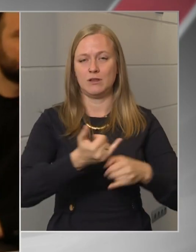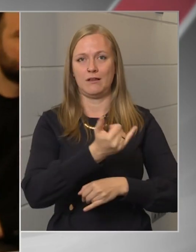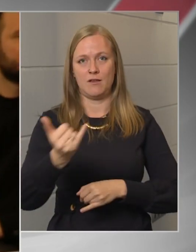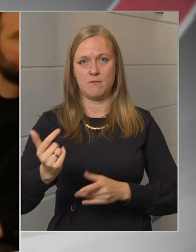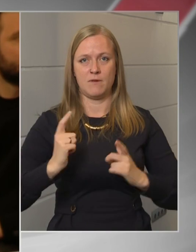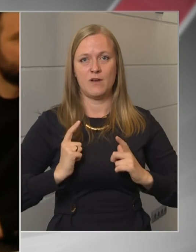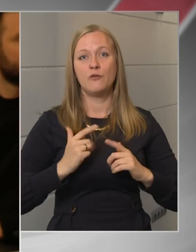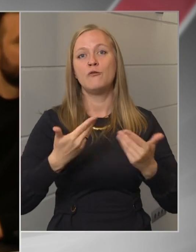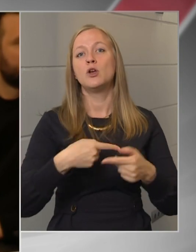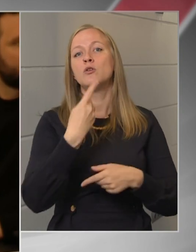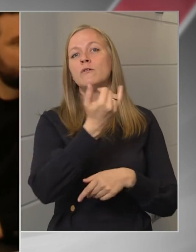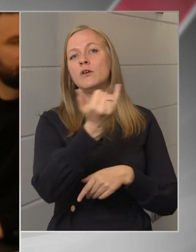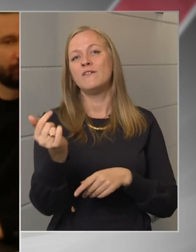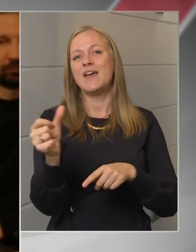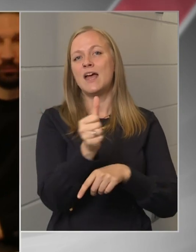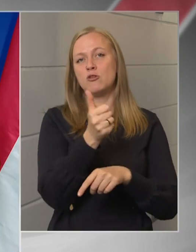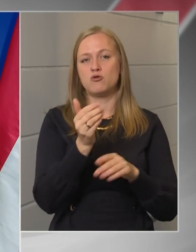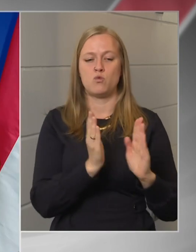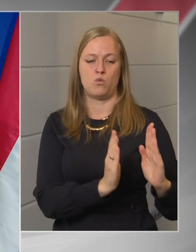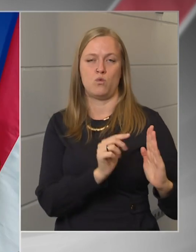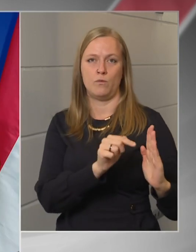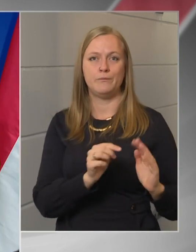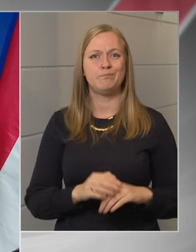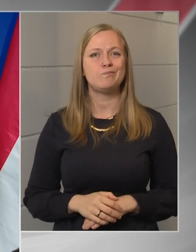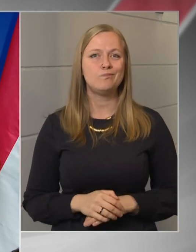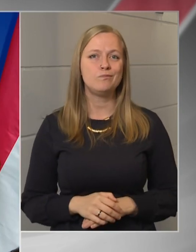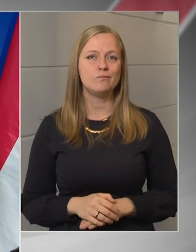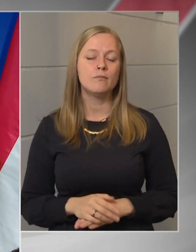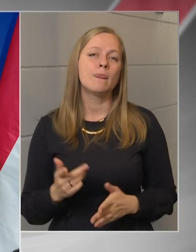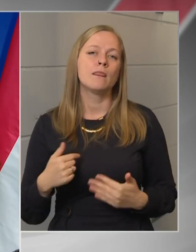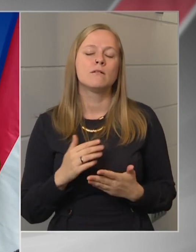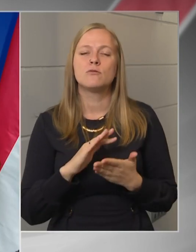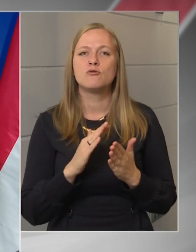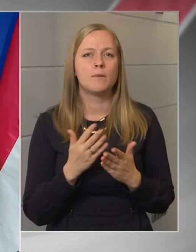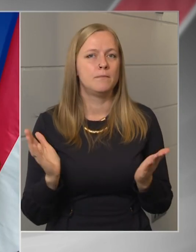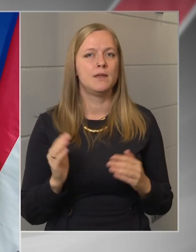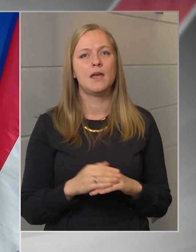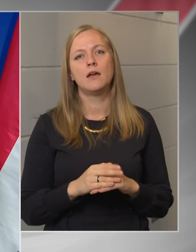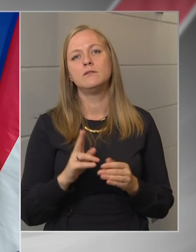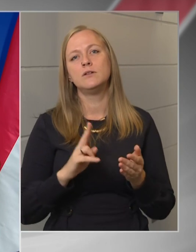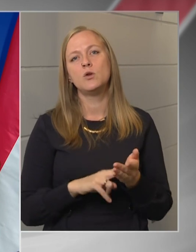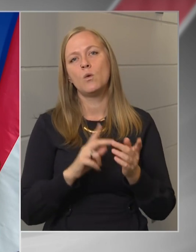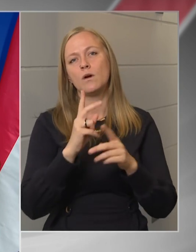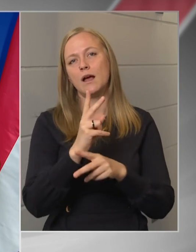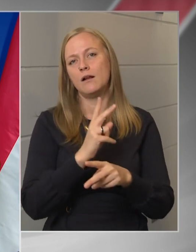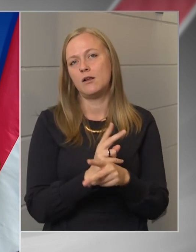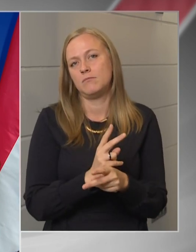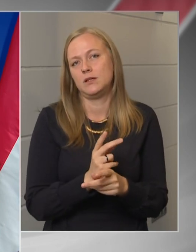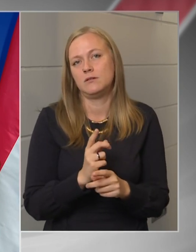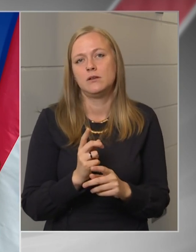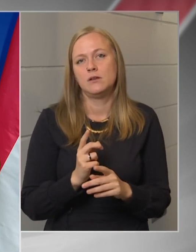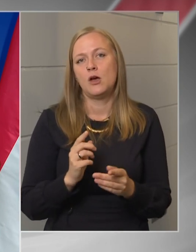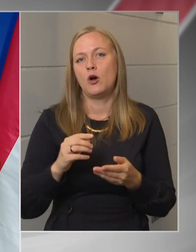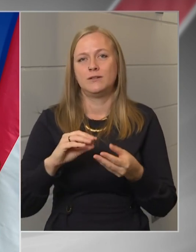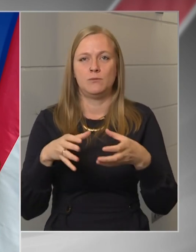vagy jövő év első felében. Ugye miután semmilyen jogállami attribútuma nincs az Európai